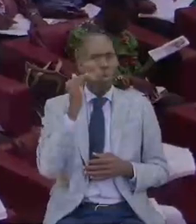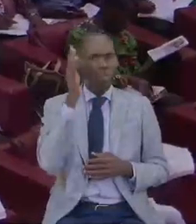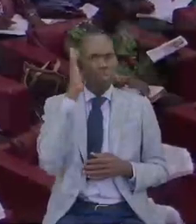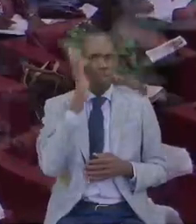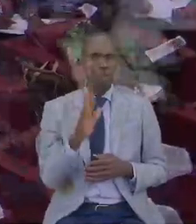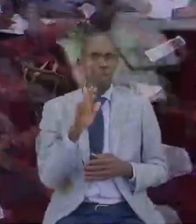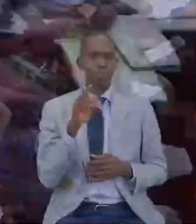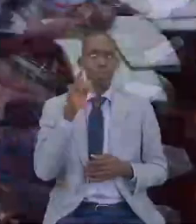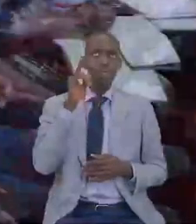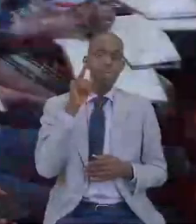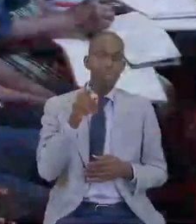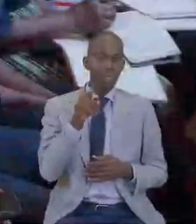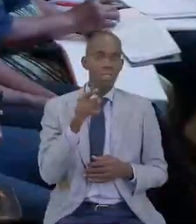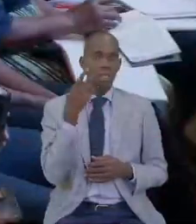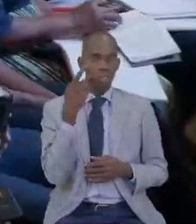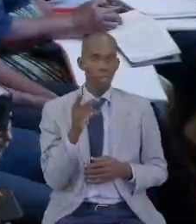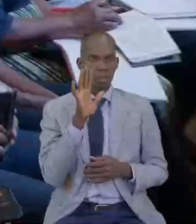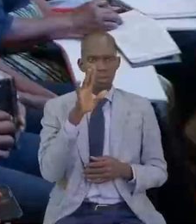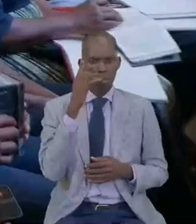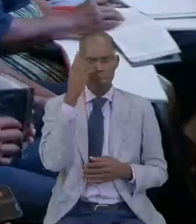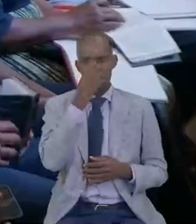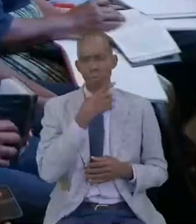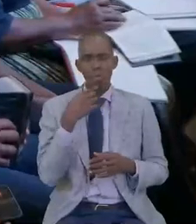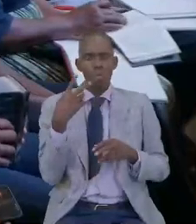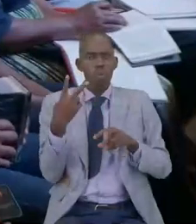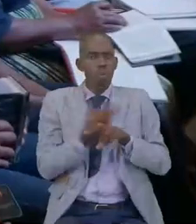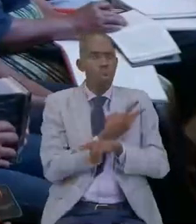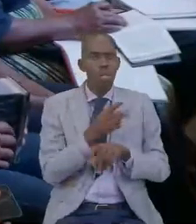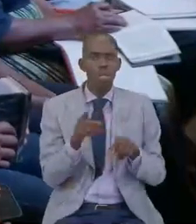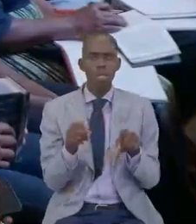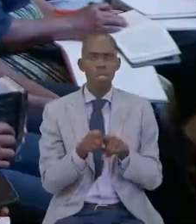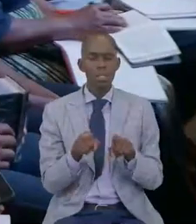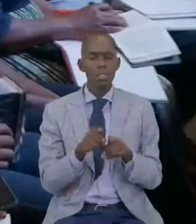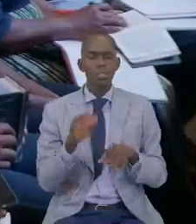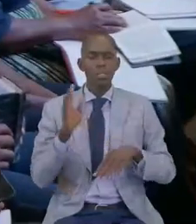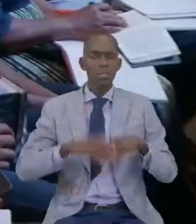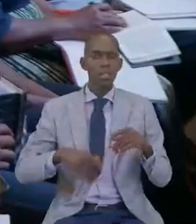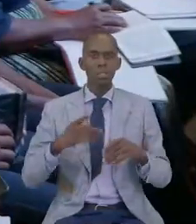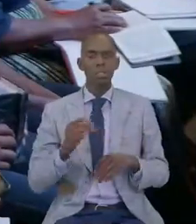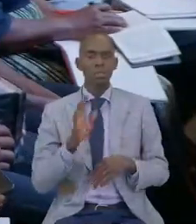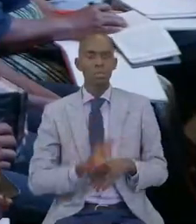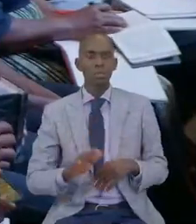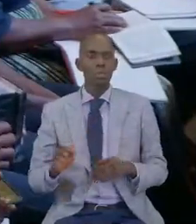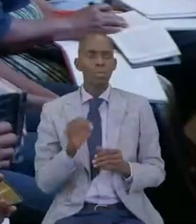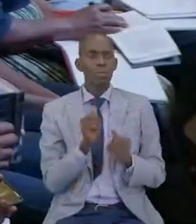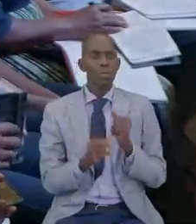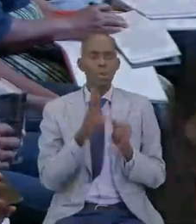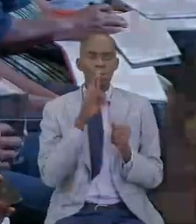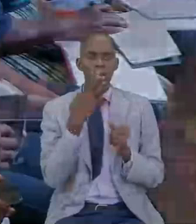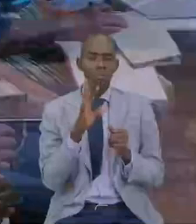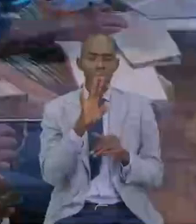plus abattu que celui des jeunes gens de votre âge ? Vous exposeriez ma